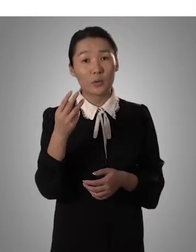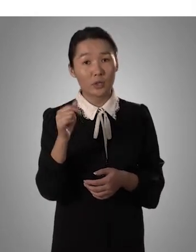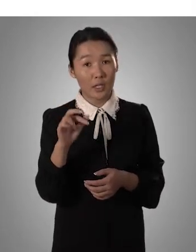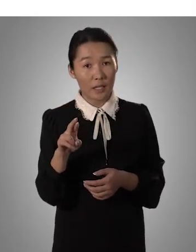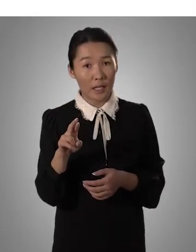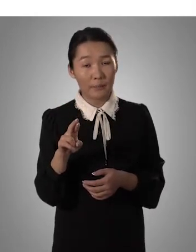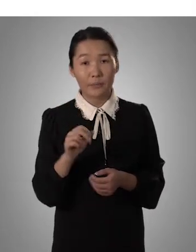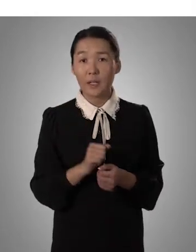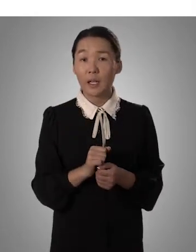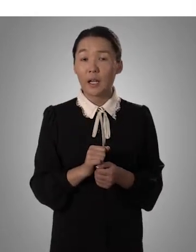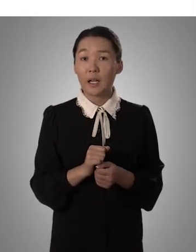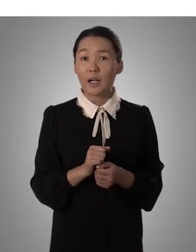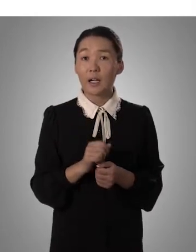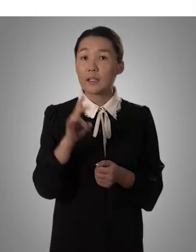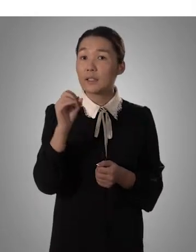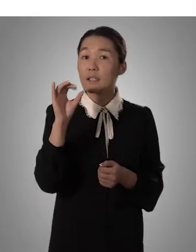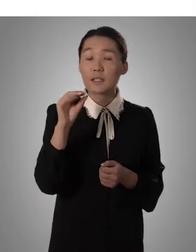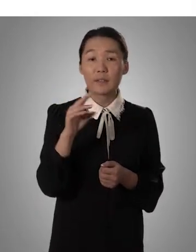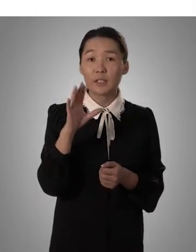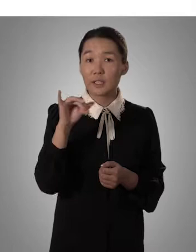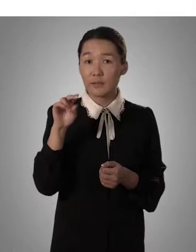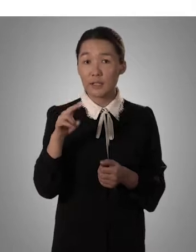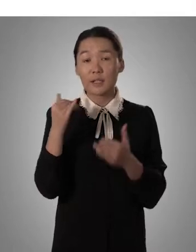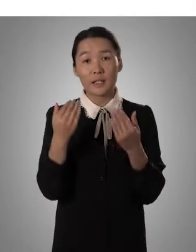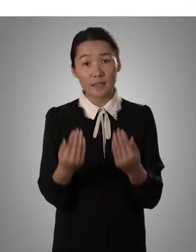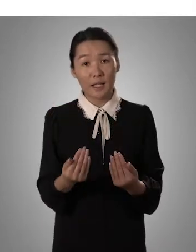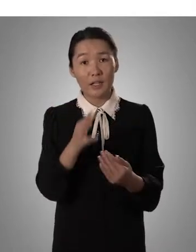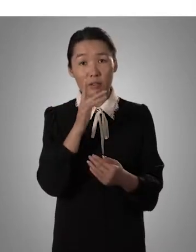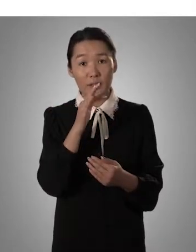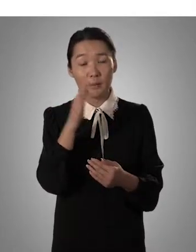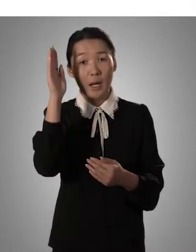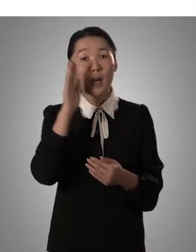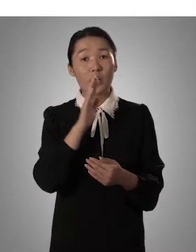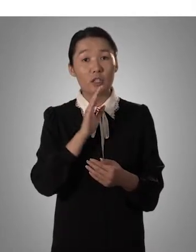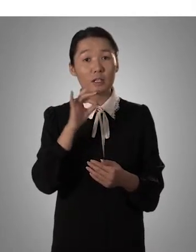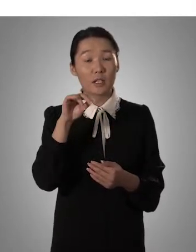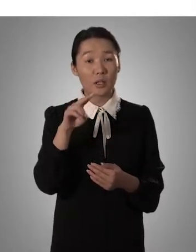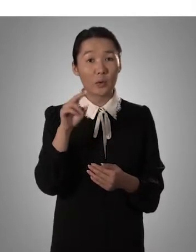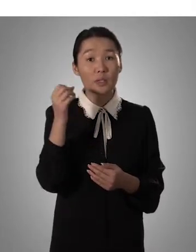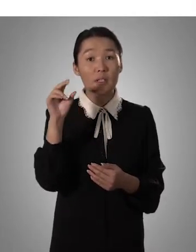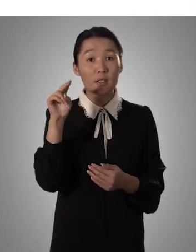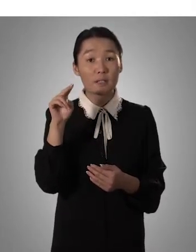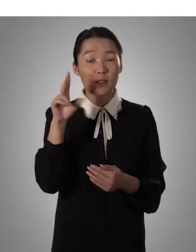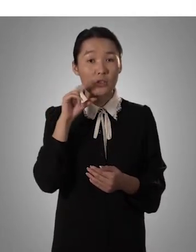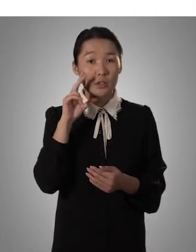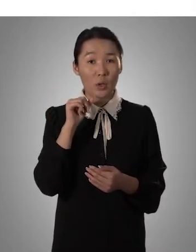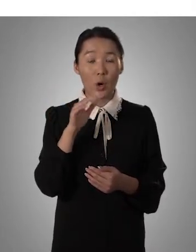несовершенный вид настоящее время женский род единственное число выпускающие